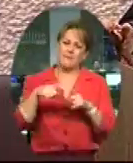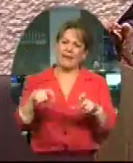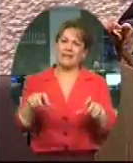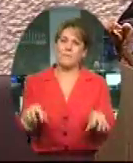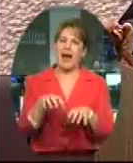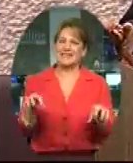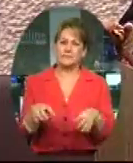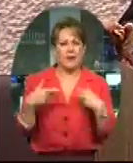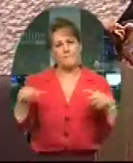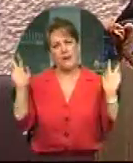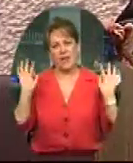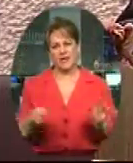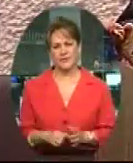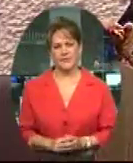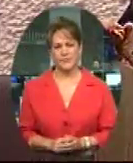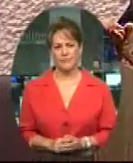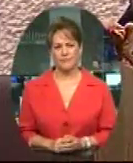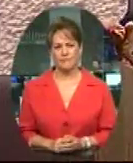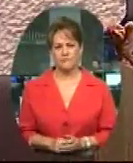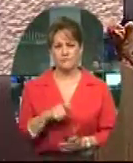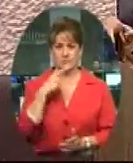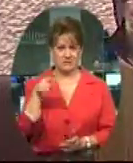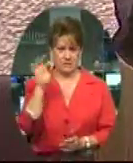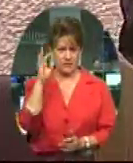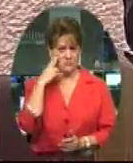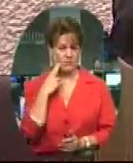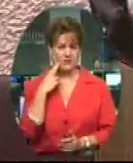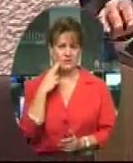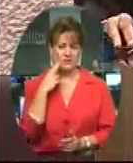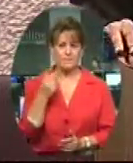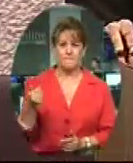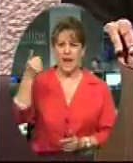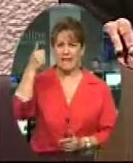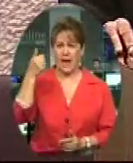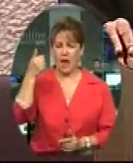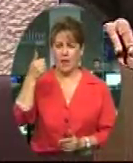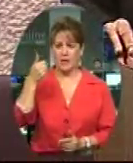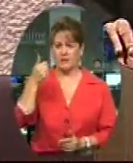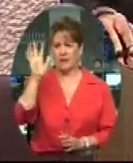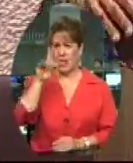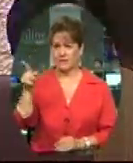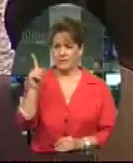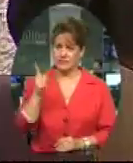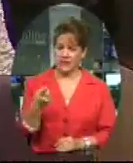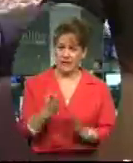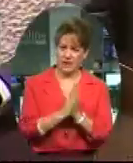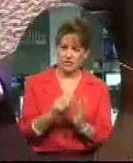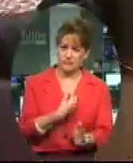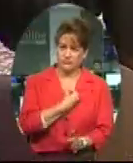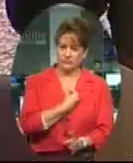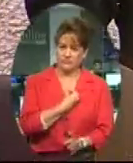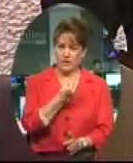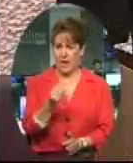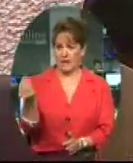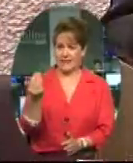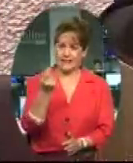זה ביזיון ליושב ראש או למנכ״ל של רשות שידור שצריך לבוא לבקש חסדים ממשרד האוצר שיועיל להקצות לו